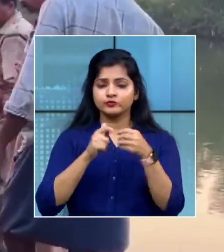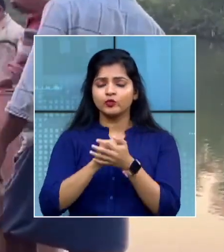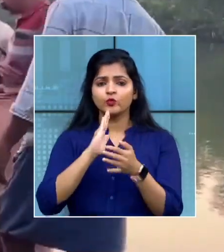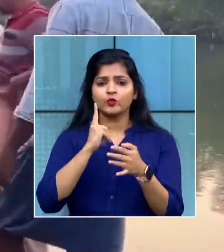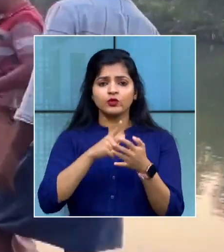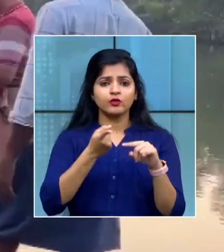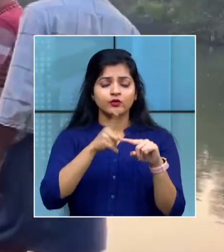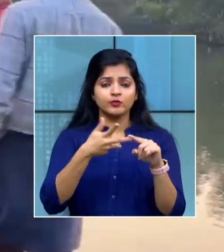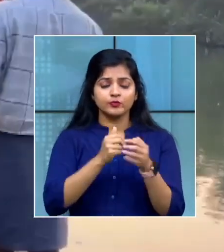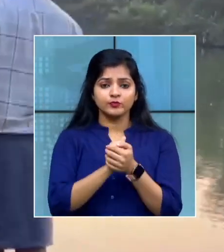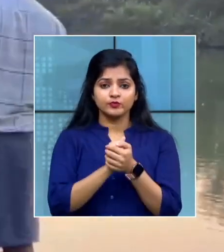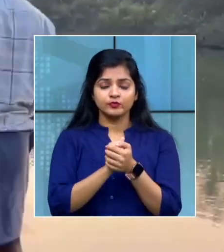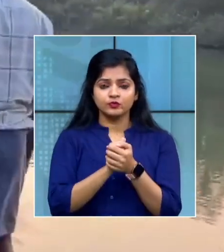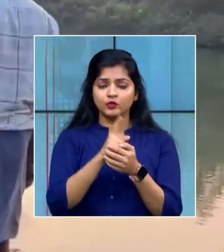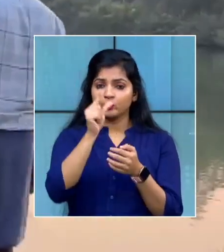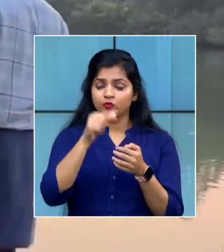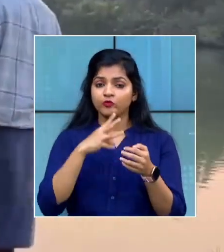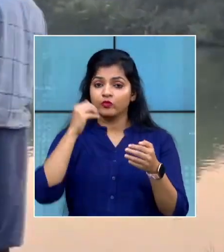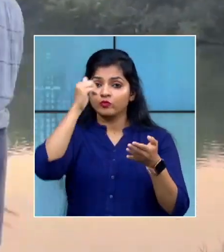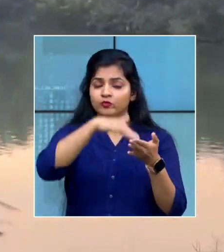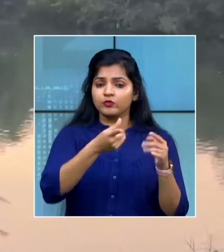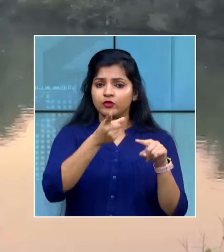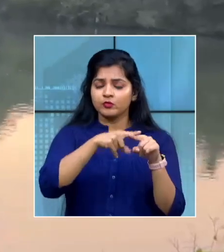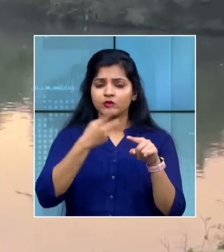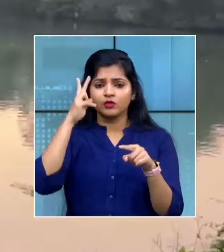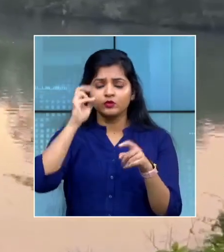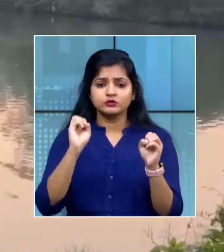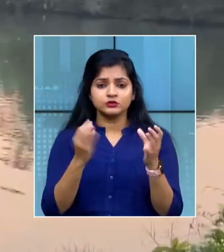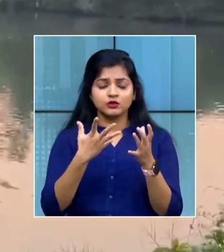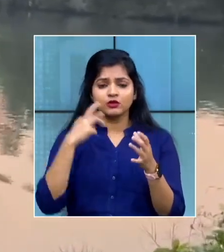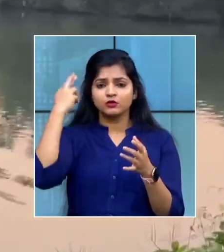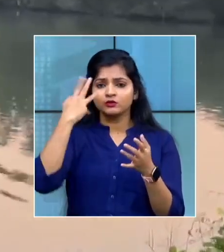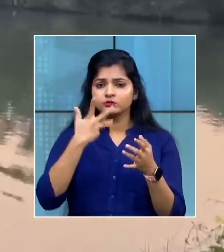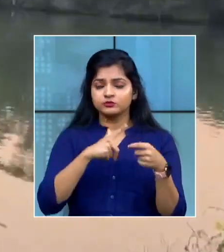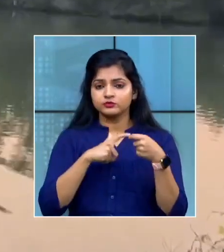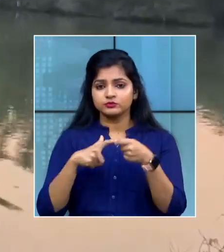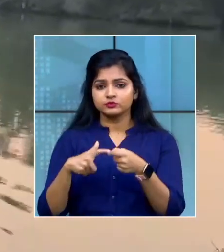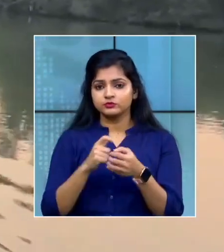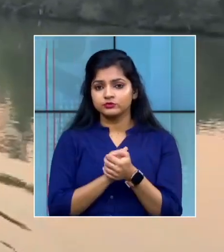എപ്പോഴാണ് ഈ സംഭവം? ഇങ്ങനെ ഒരാൾ ഒഴുക്കിൽപ്പെട്ടു എന്നൊരു സംശയം രൂപപ്പെടാനുള്ള സാഹചര്യം എന്താണ്?